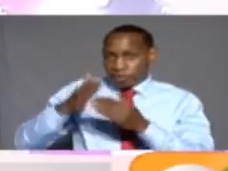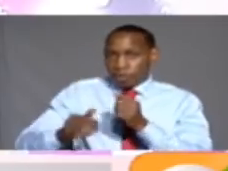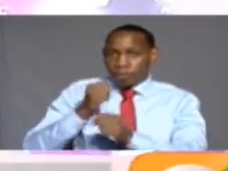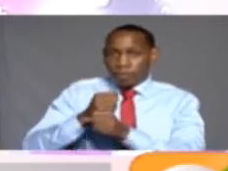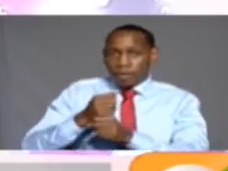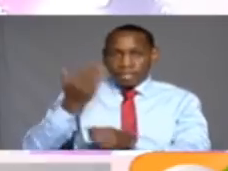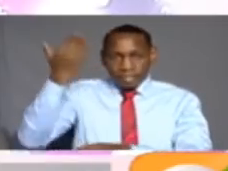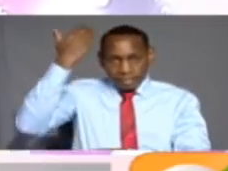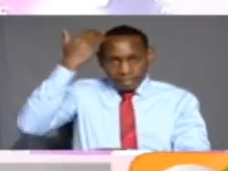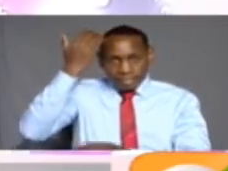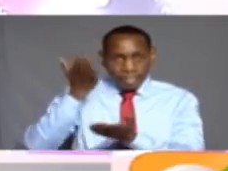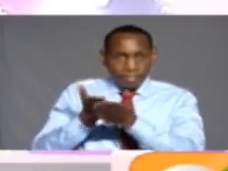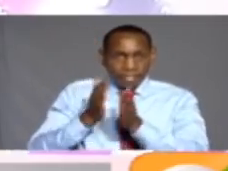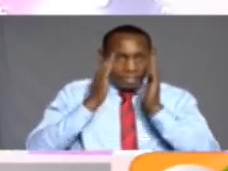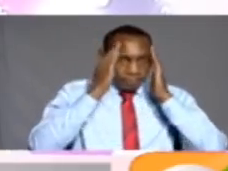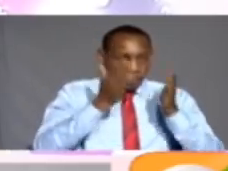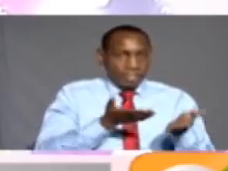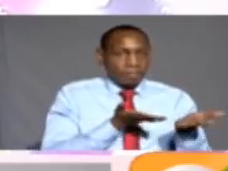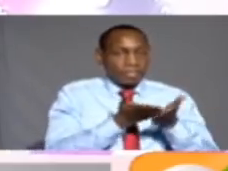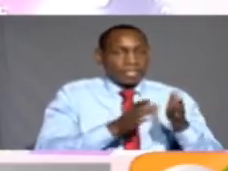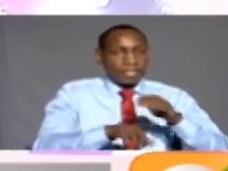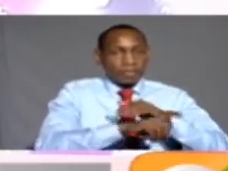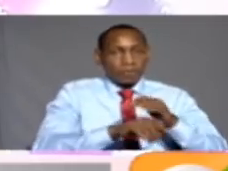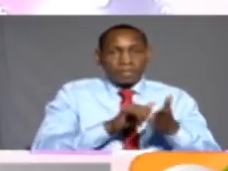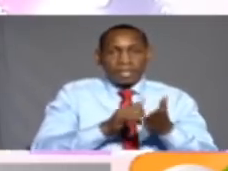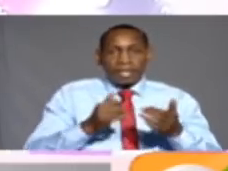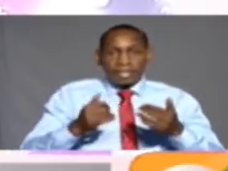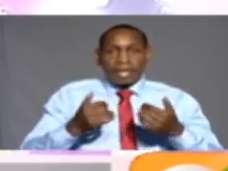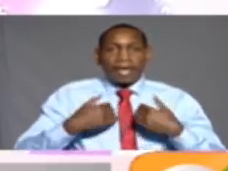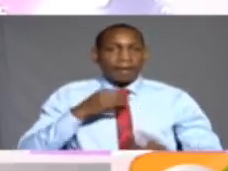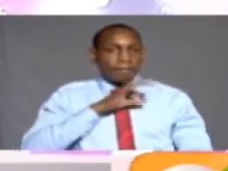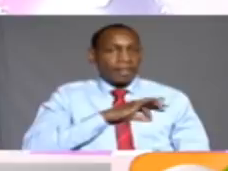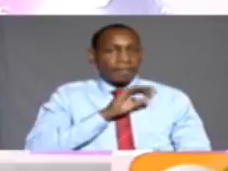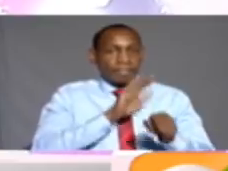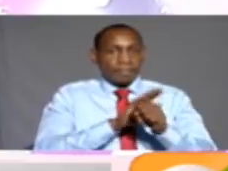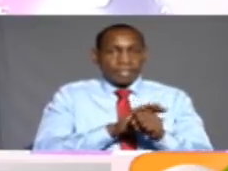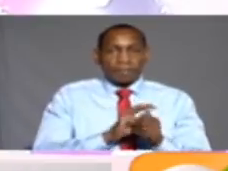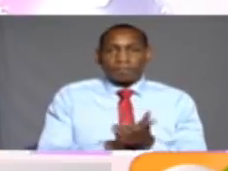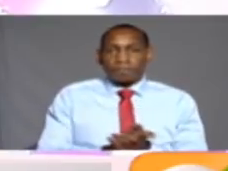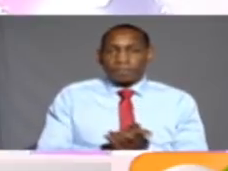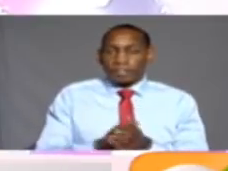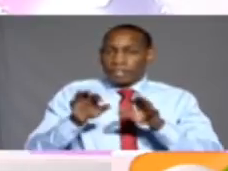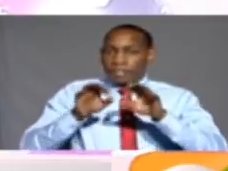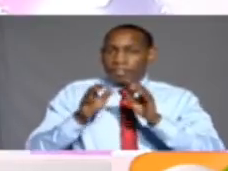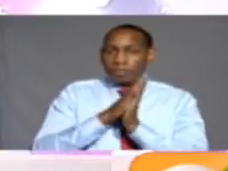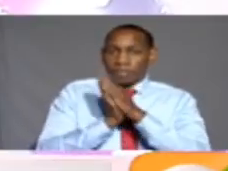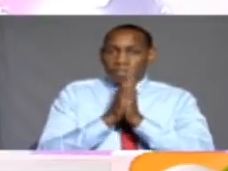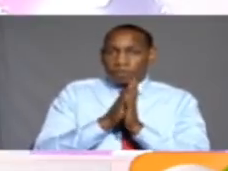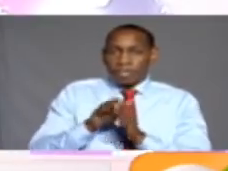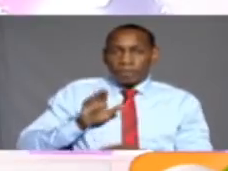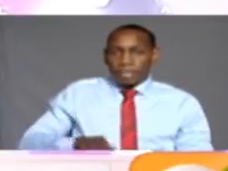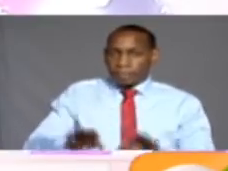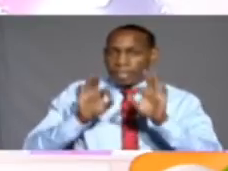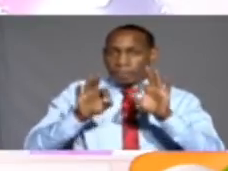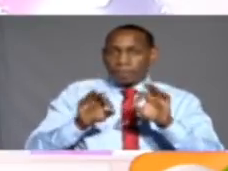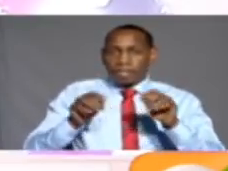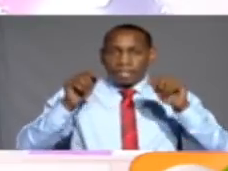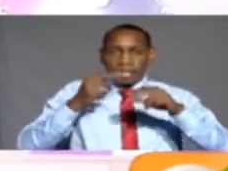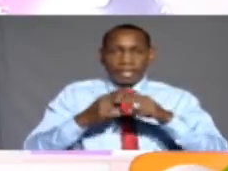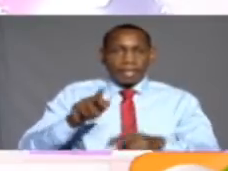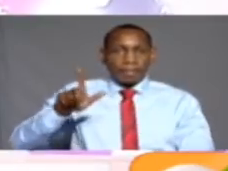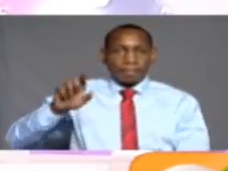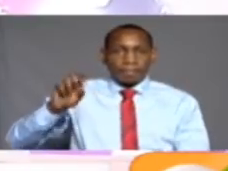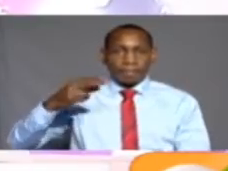kuendesha teksi na kugeukia biashara hiyo ambayo imemuinua si haba. Hii hapa basi simulizi ya mwanamke huyo bomba Lea